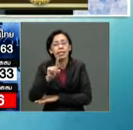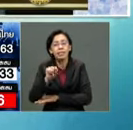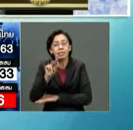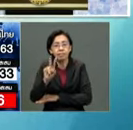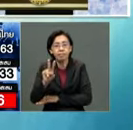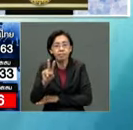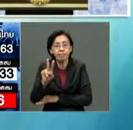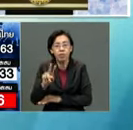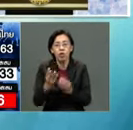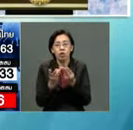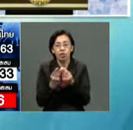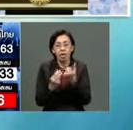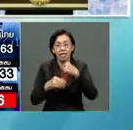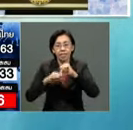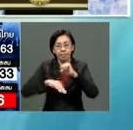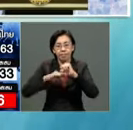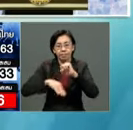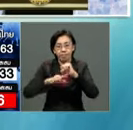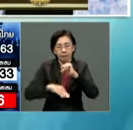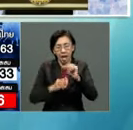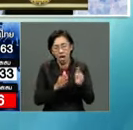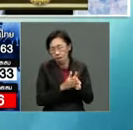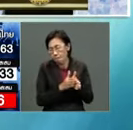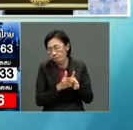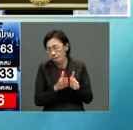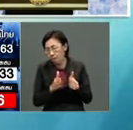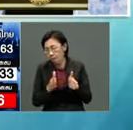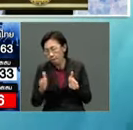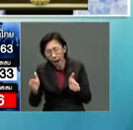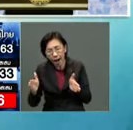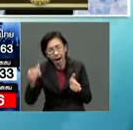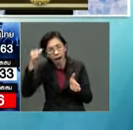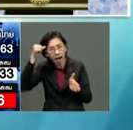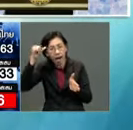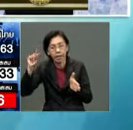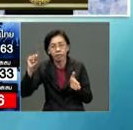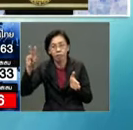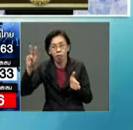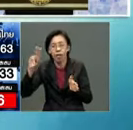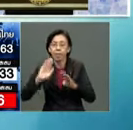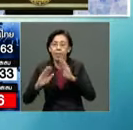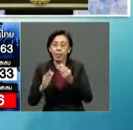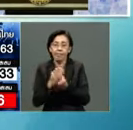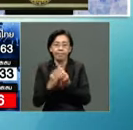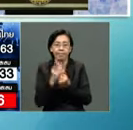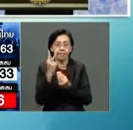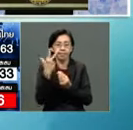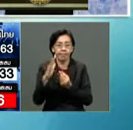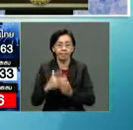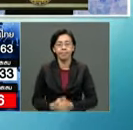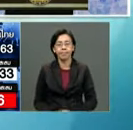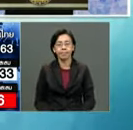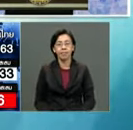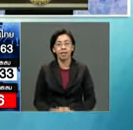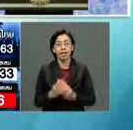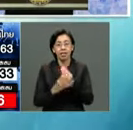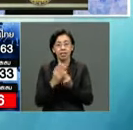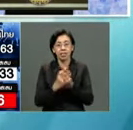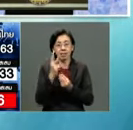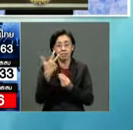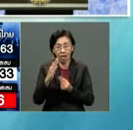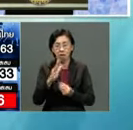ตัวเลขหลักเดียวนะครับยาวมาถึงประมาณ22วันเท่ากับประมาณ3สัปดาห์แล้วถ้าการ์ดไม่ต